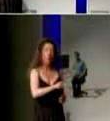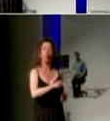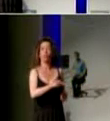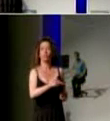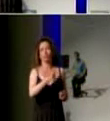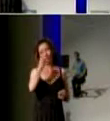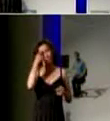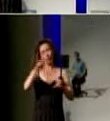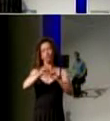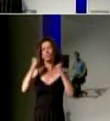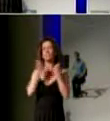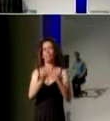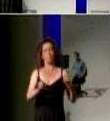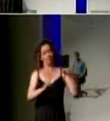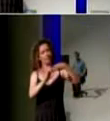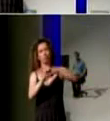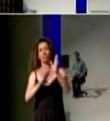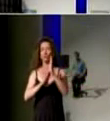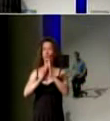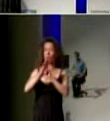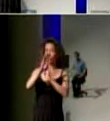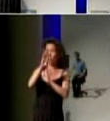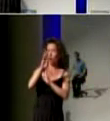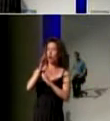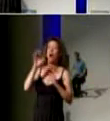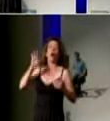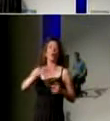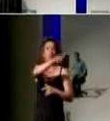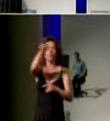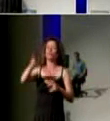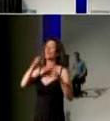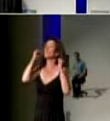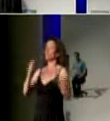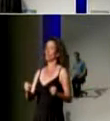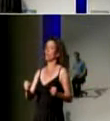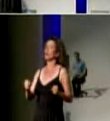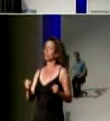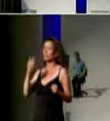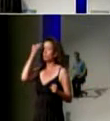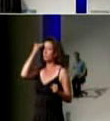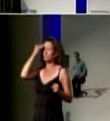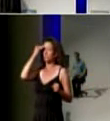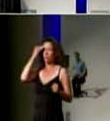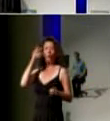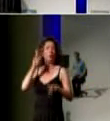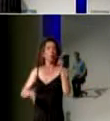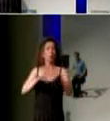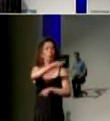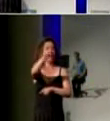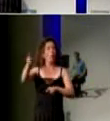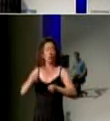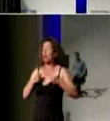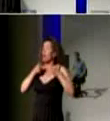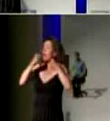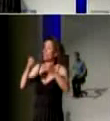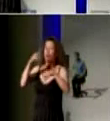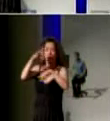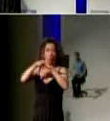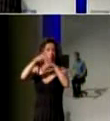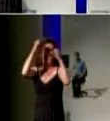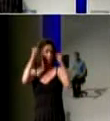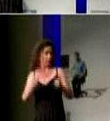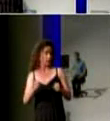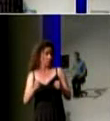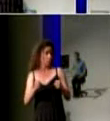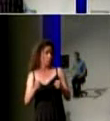accroître la participation sociale des personnes handicapées parce que vous le pouvez. On peut tous poser des gestes concrets qui